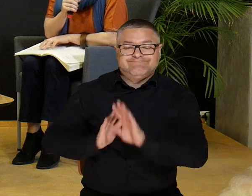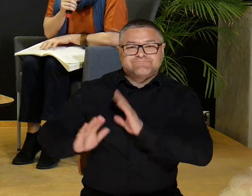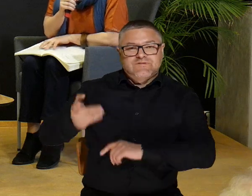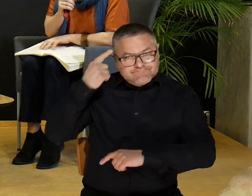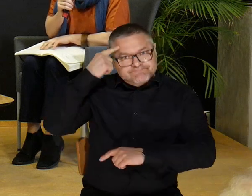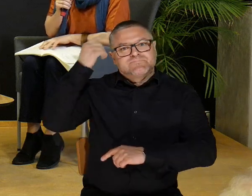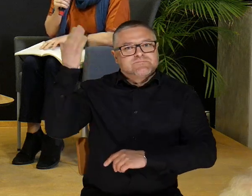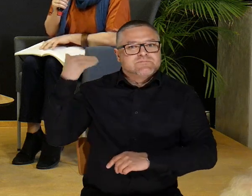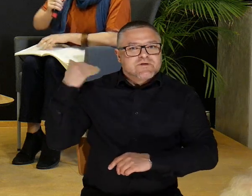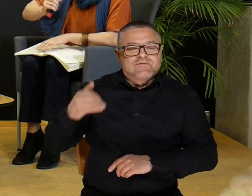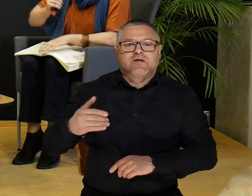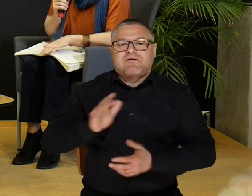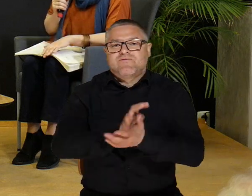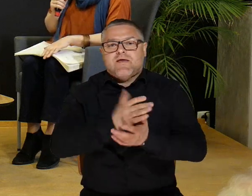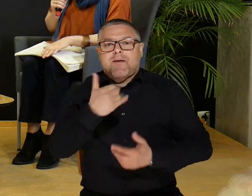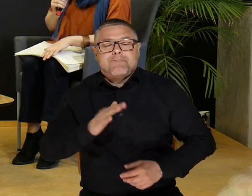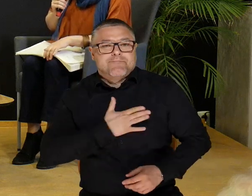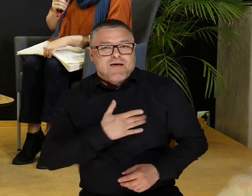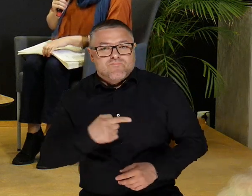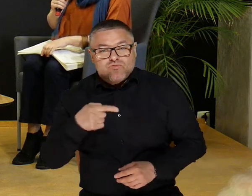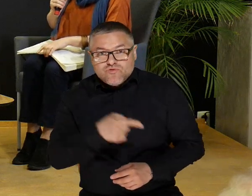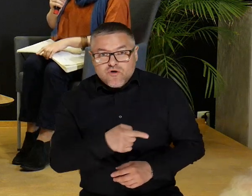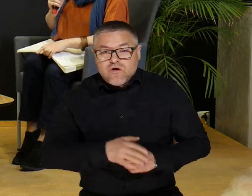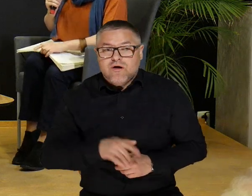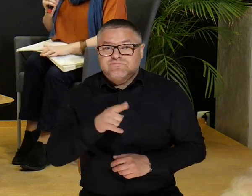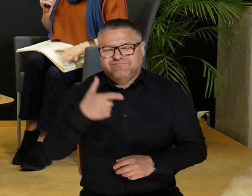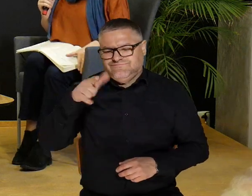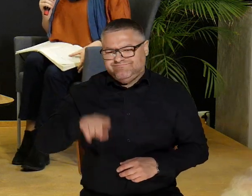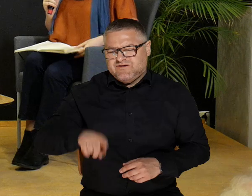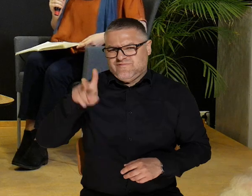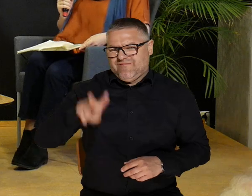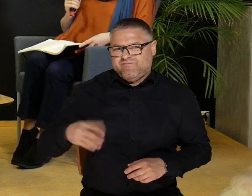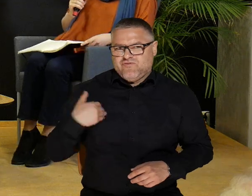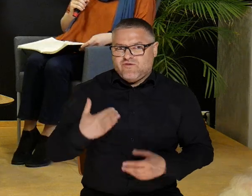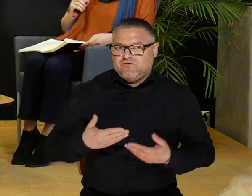wydawnictwie Mando sprzed miesiąca czy dwóch.